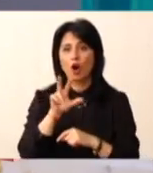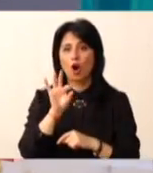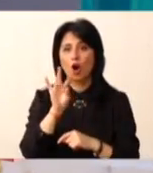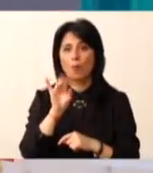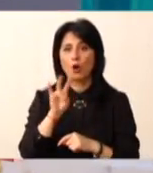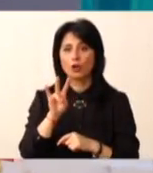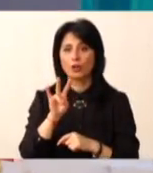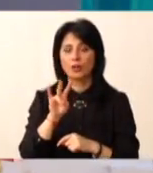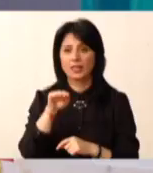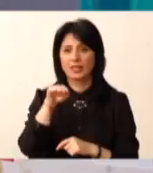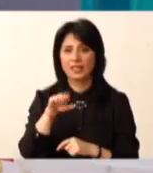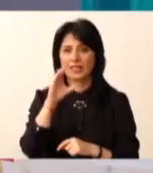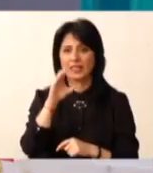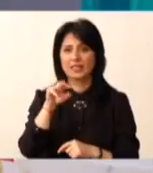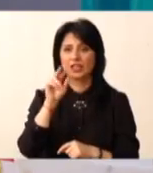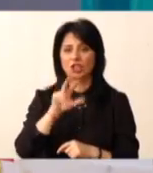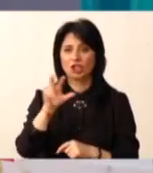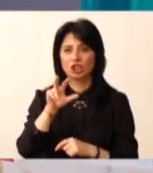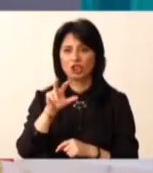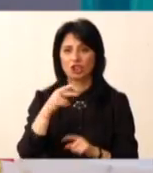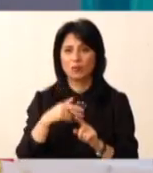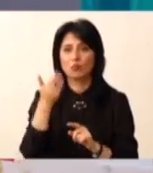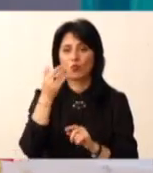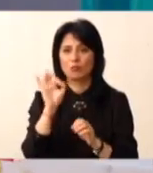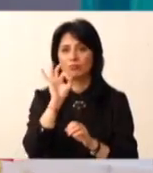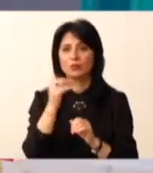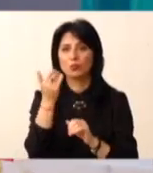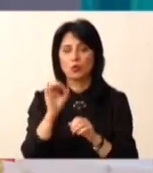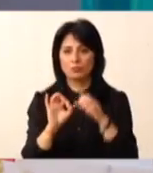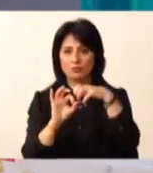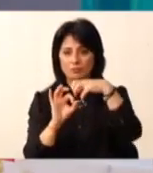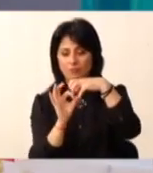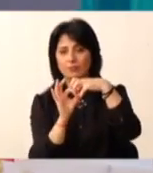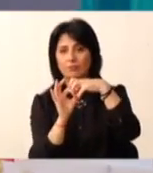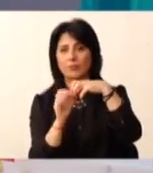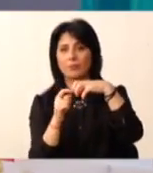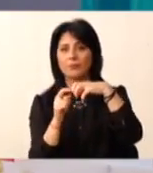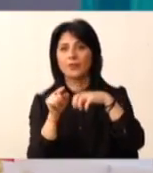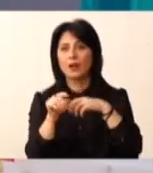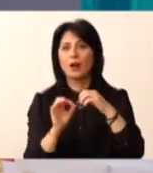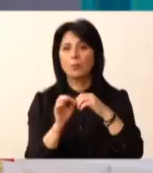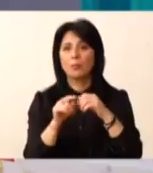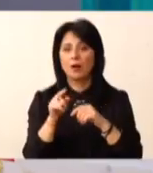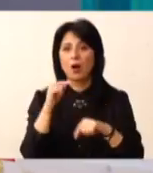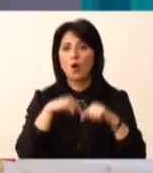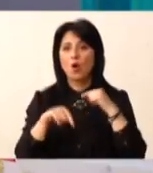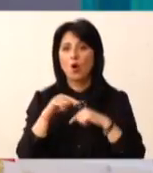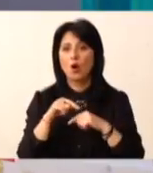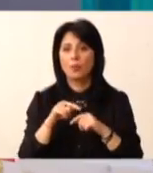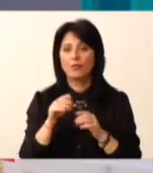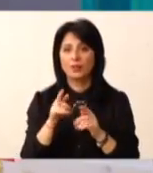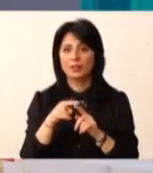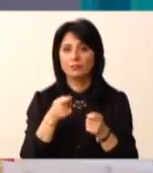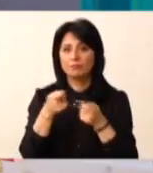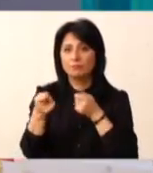ერთ-ერთი მათგანი არის TSH-ი, ანუ თიროიდ მასტიმულირებელი ჰორმონი. თიროიდ მასტიმულირებელი ჰორმონი